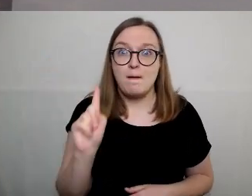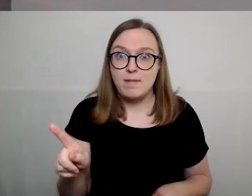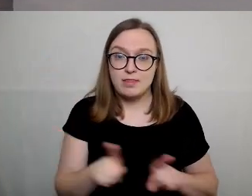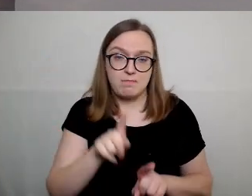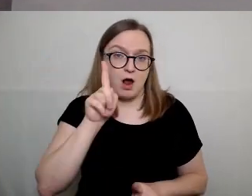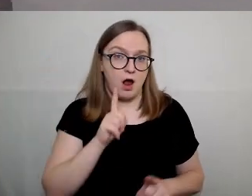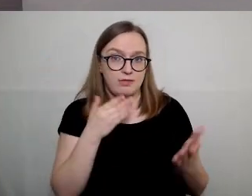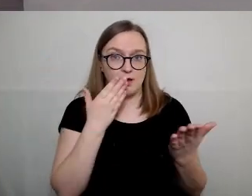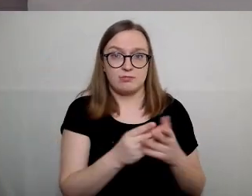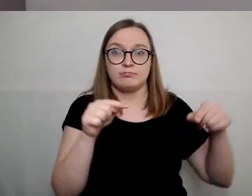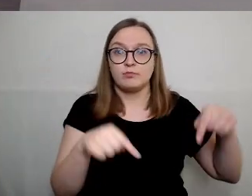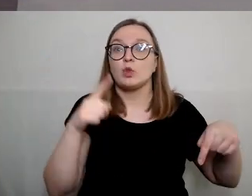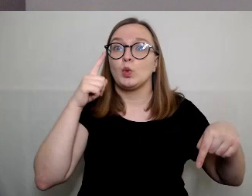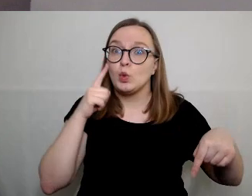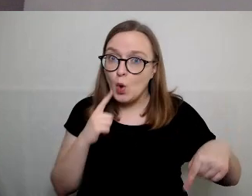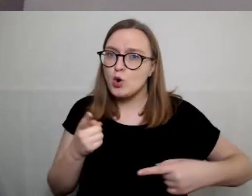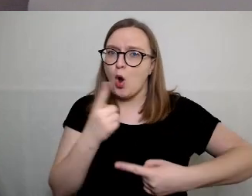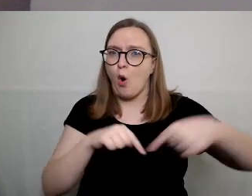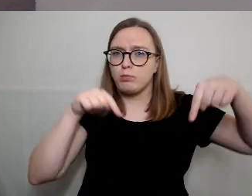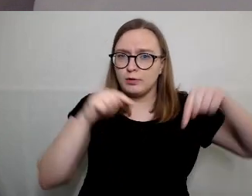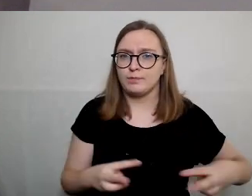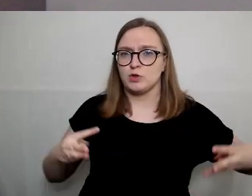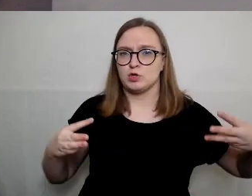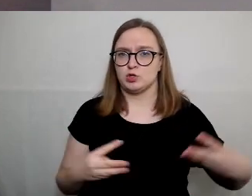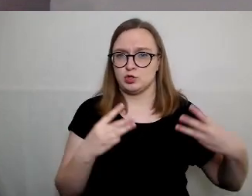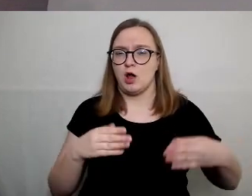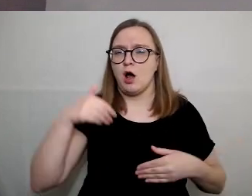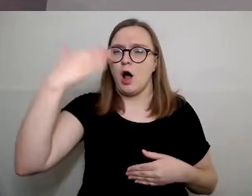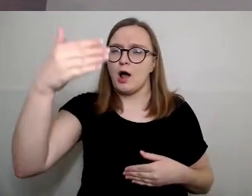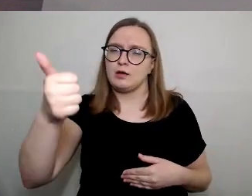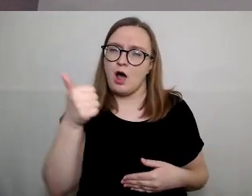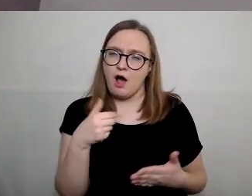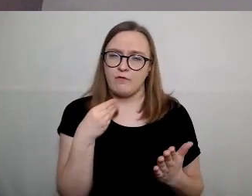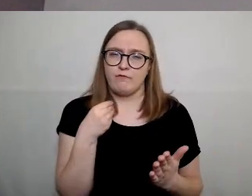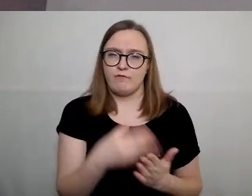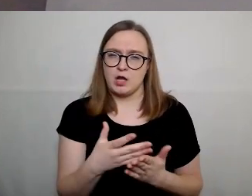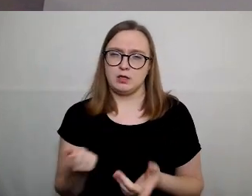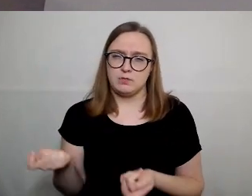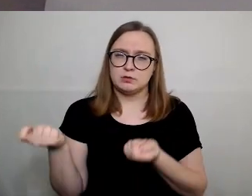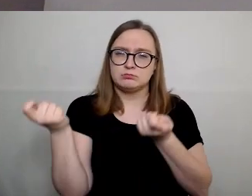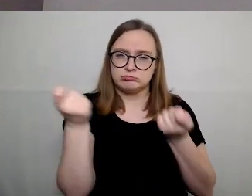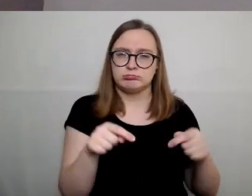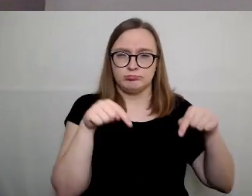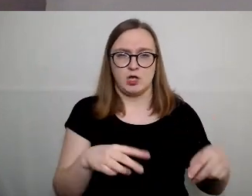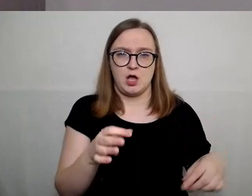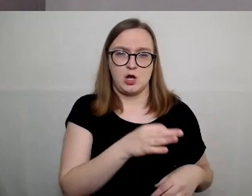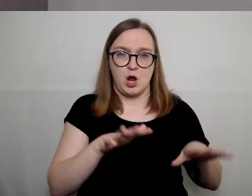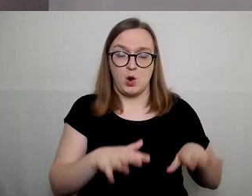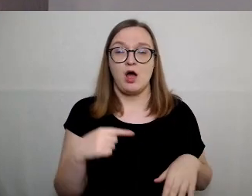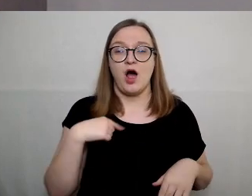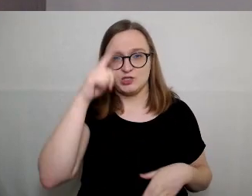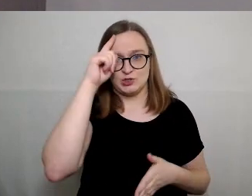tiesų nori atsinešti tas ateities vertybės į mūsų rajoną. Aš tikiuosi palaikymo, nes iš tiesų